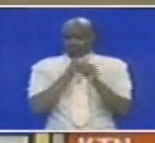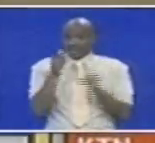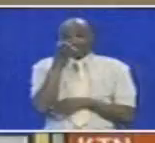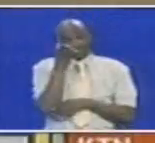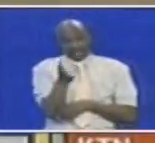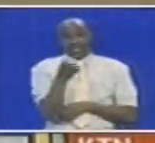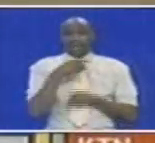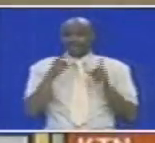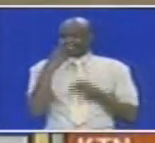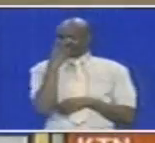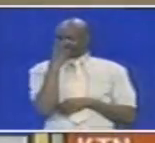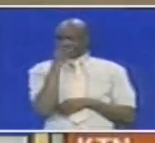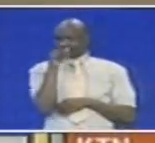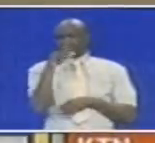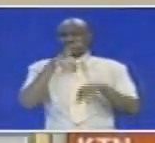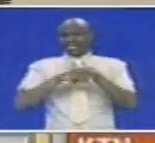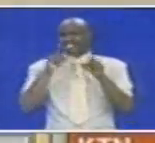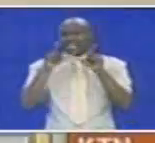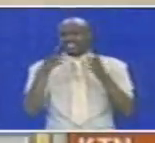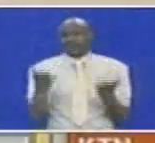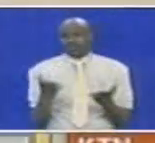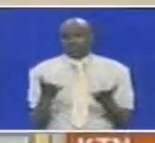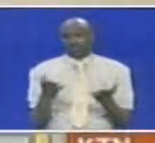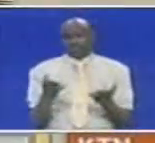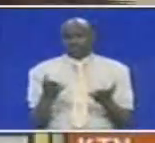wametilia shaka jinsi alivyozipata leseni hizo.